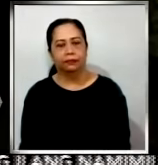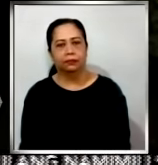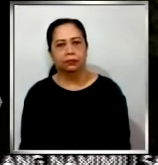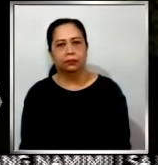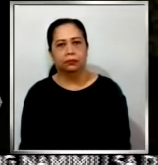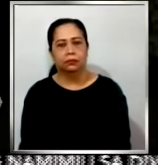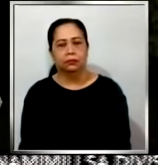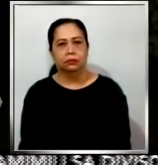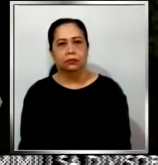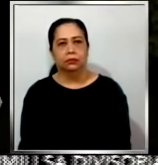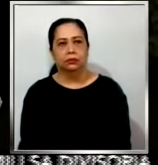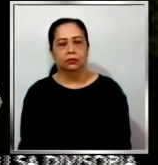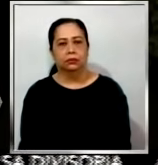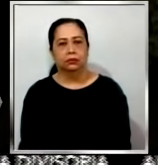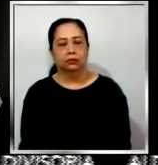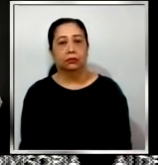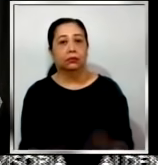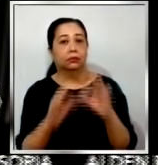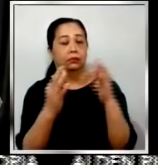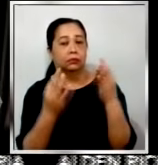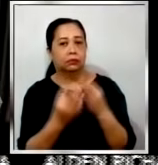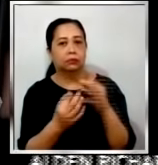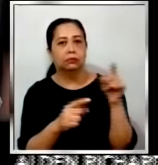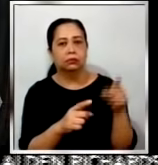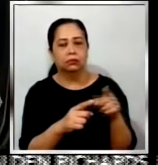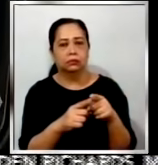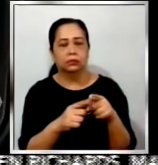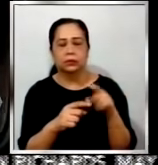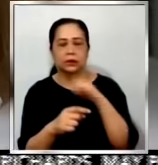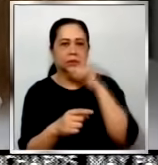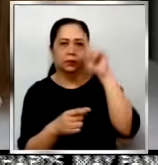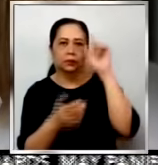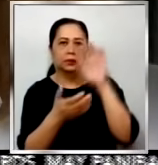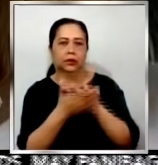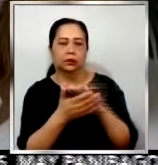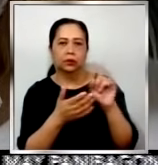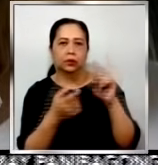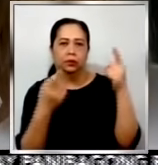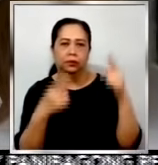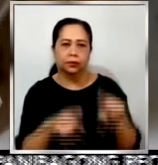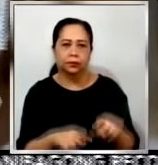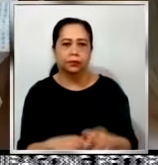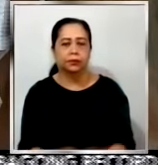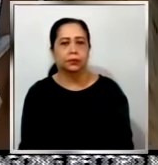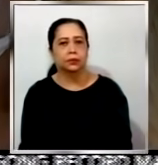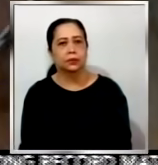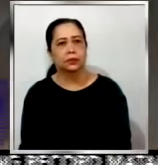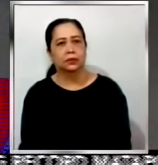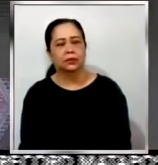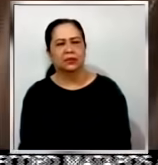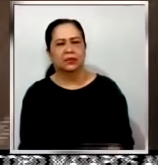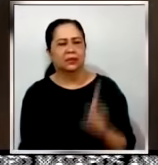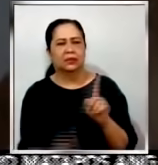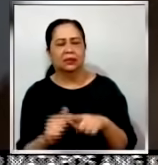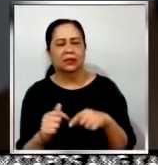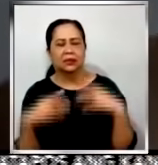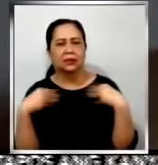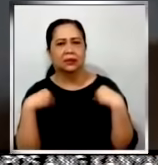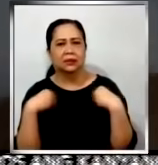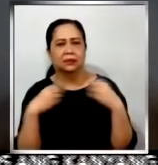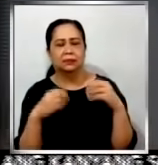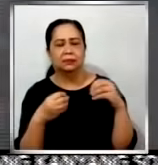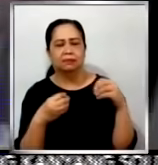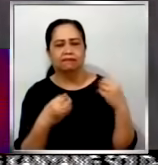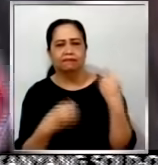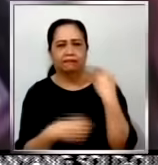Ang pamilya Espiritu hindi makapaniwala sa nangyari. Parang hindi ko kaya na wala na siya. Ay,